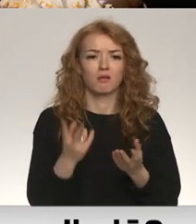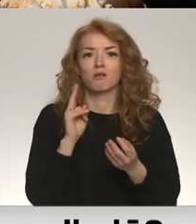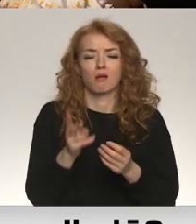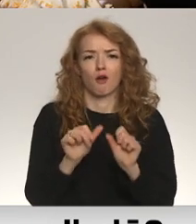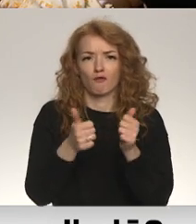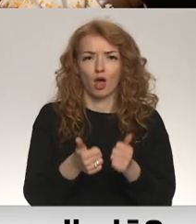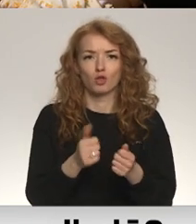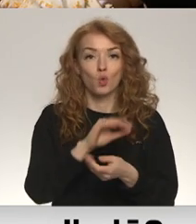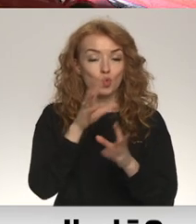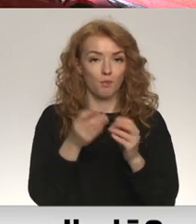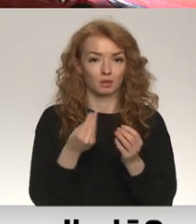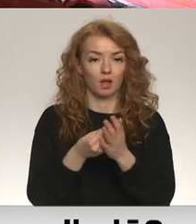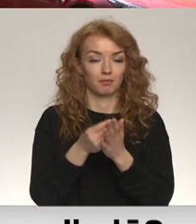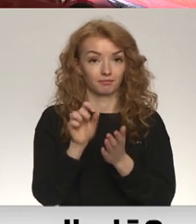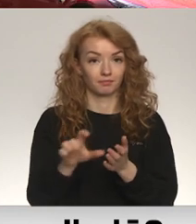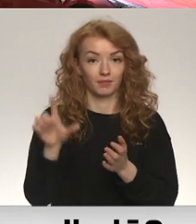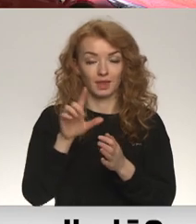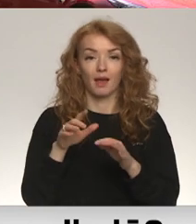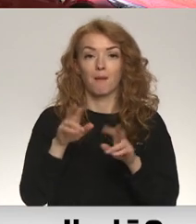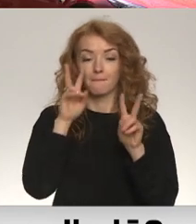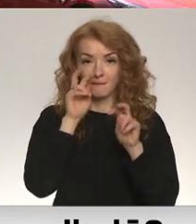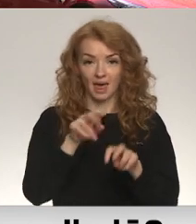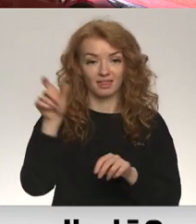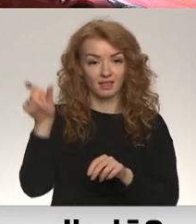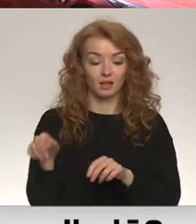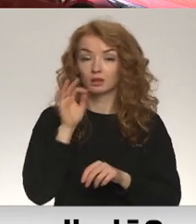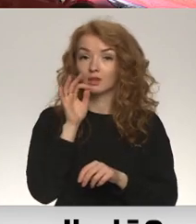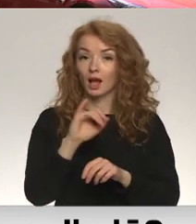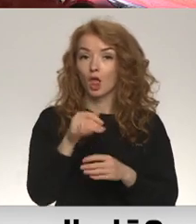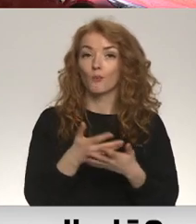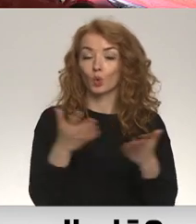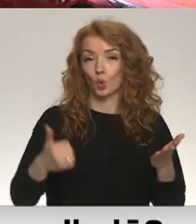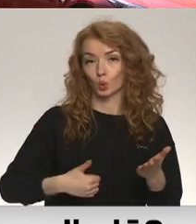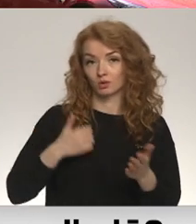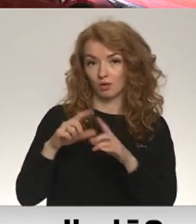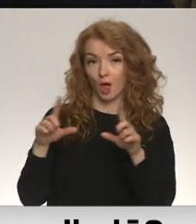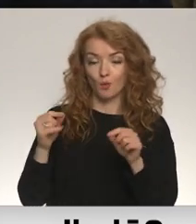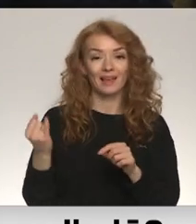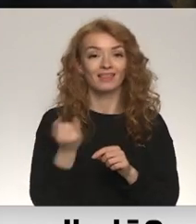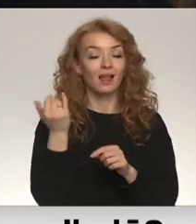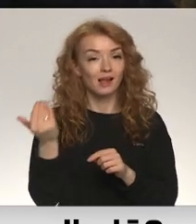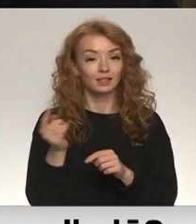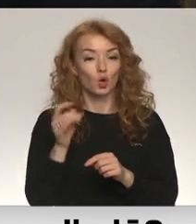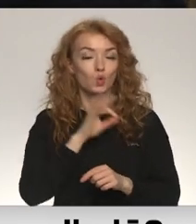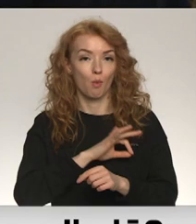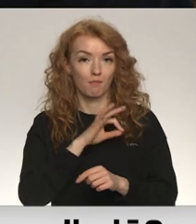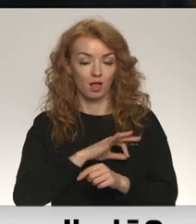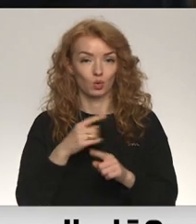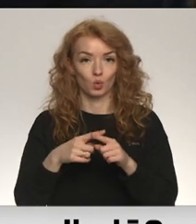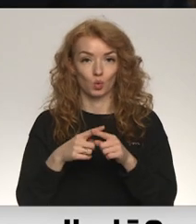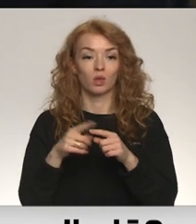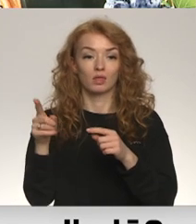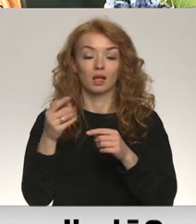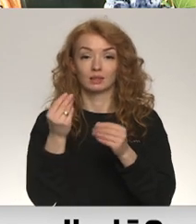veido kopējo sadārdzinājumu. Tirgus pētniece Inga un Gulba skaidro, ka jebkura uzņēmuma interesēs ir nopelnīt, un zem katras cenas zīmes ir